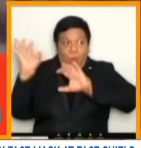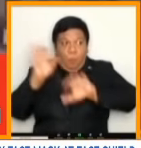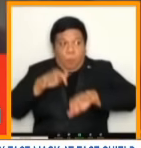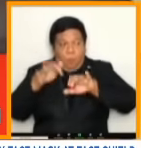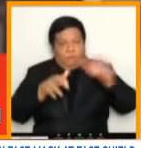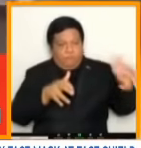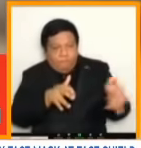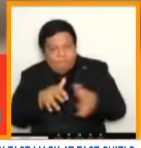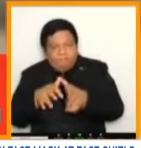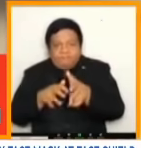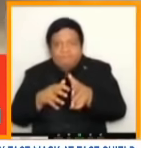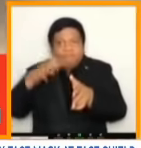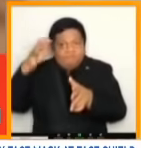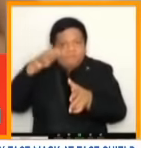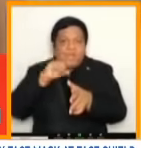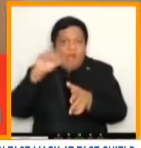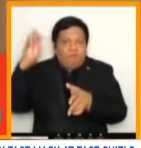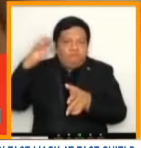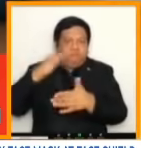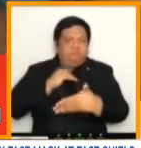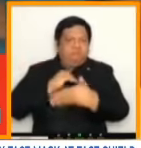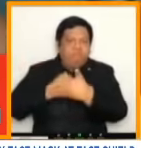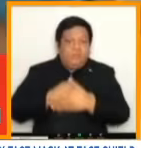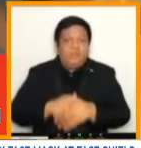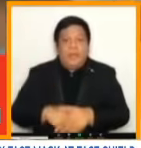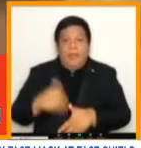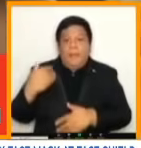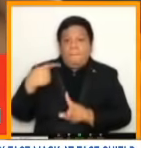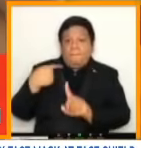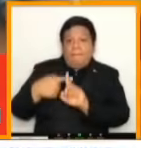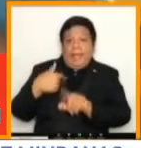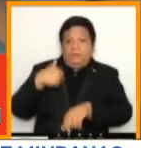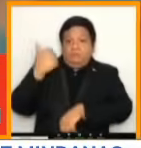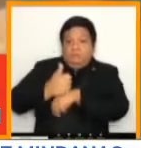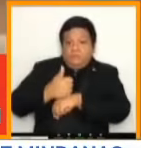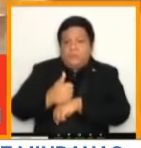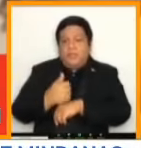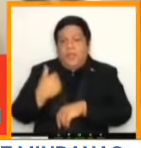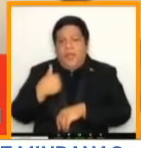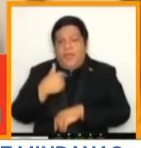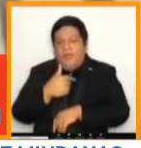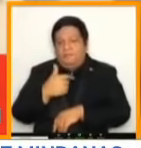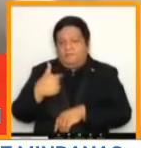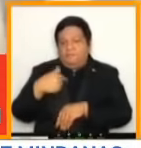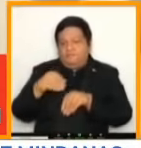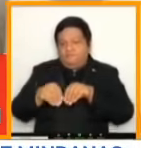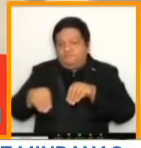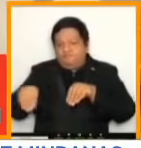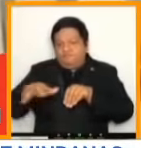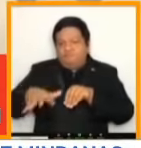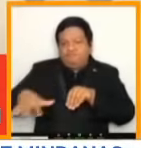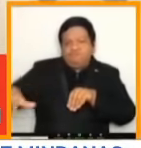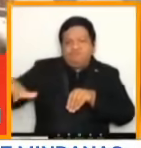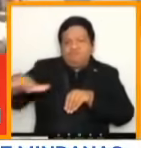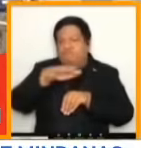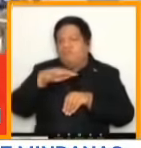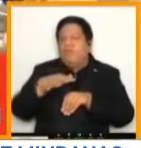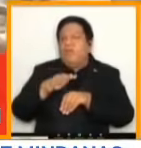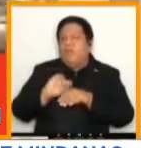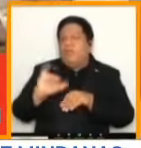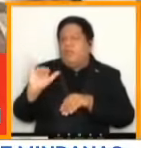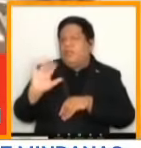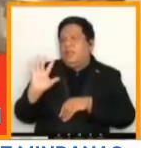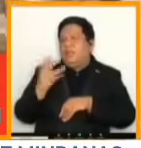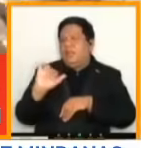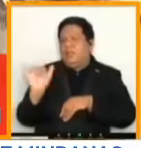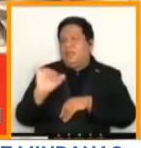bukod dyan, meron pa nga, may ginawa pa silang concept garden dito na parang ganito yung magiging itsura. Parang maliit na gubat,